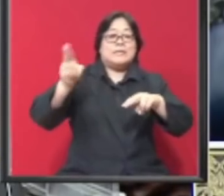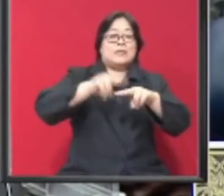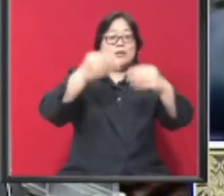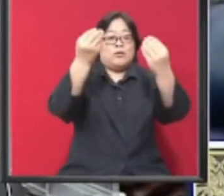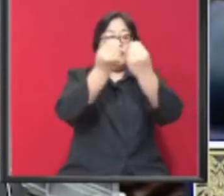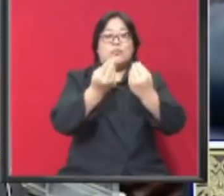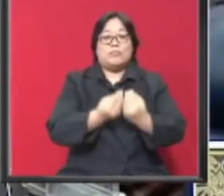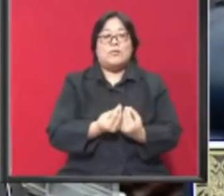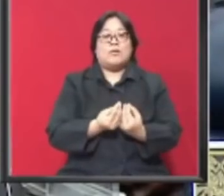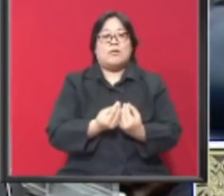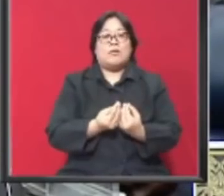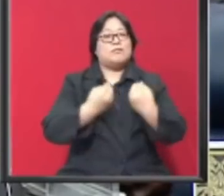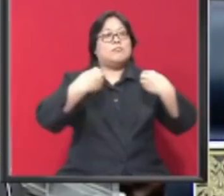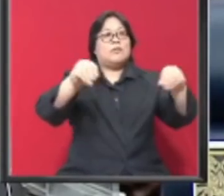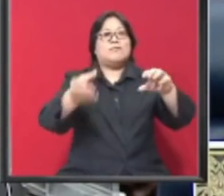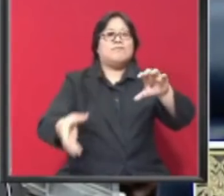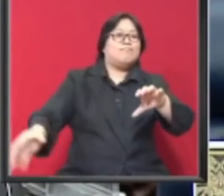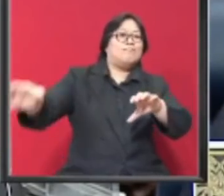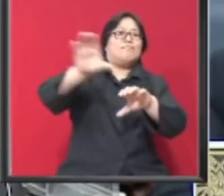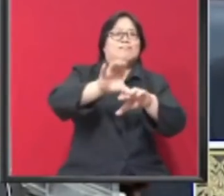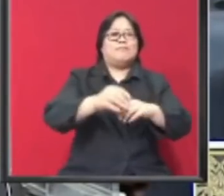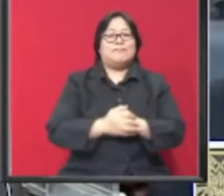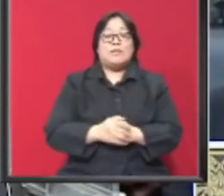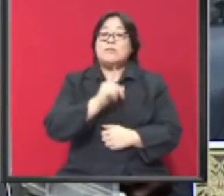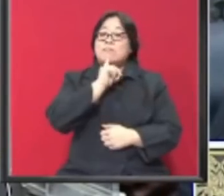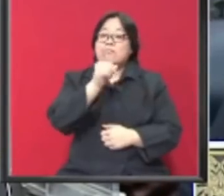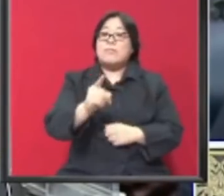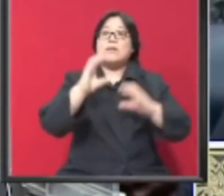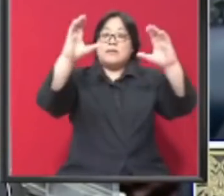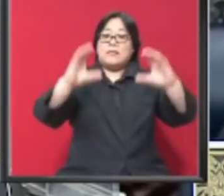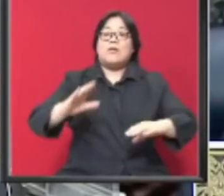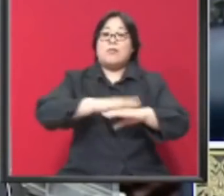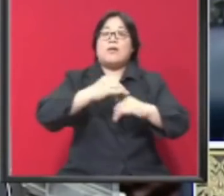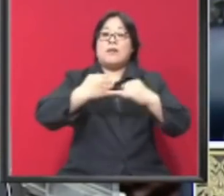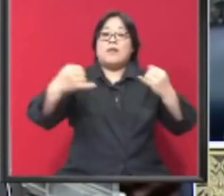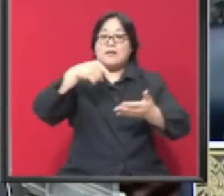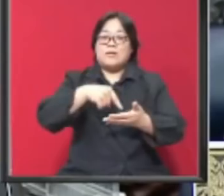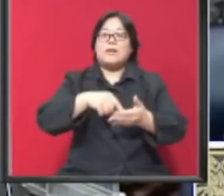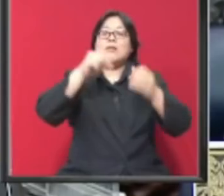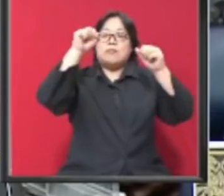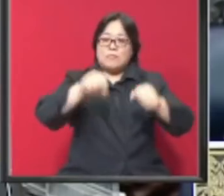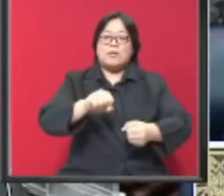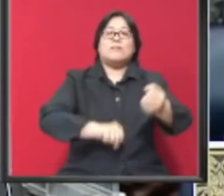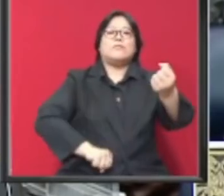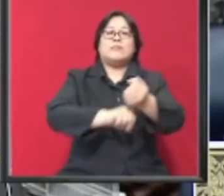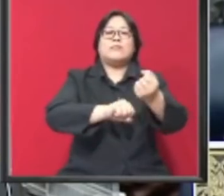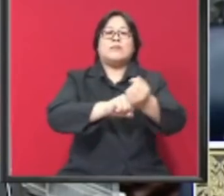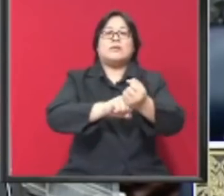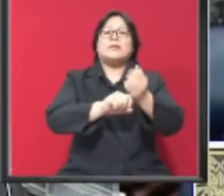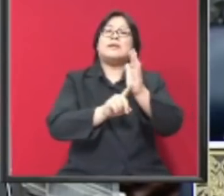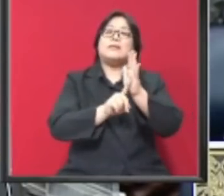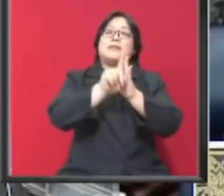jumlah jualan berkali ganda sebenarnya cara online ini boleh menyumbang dengan